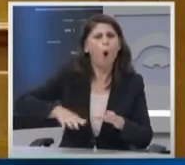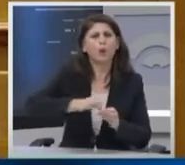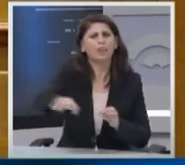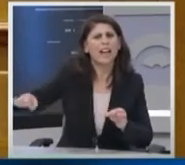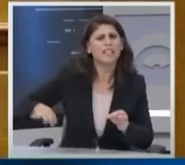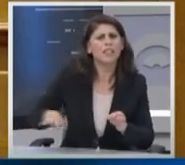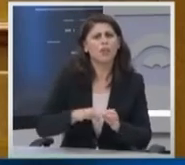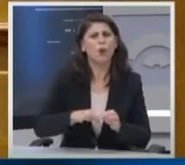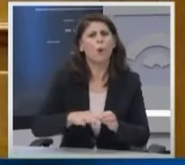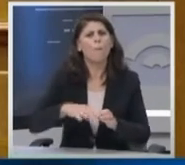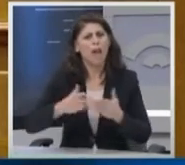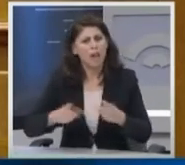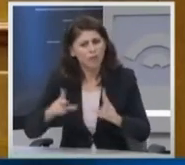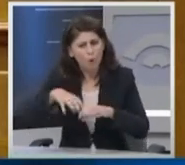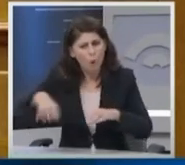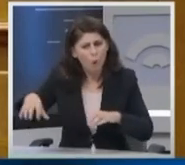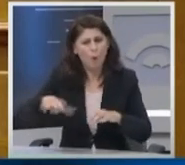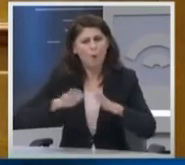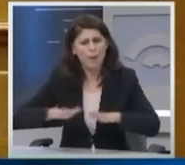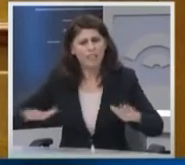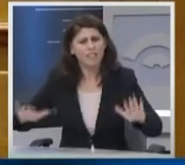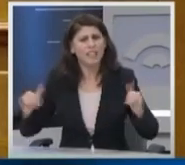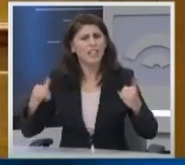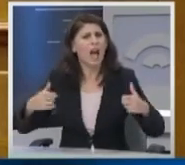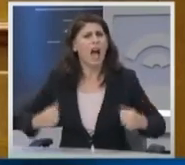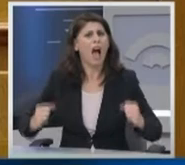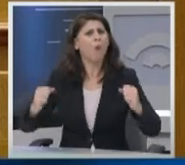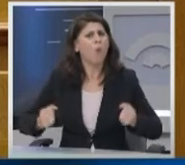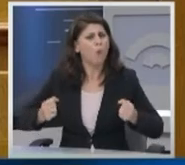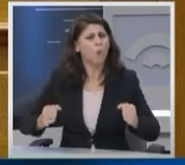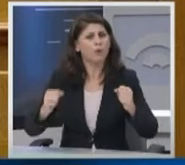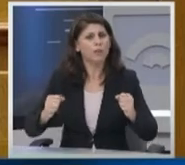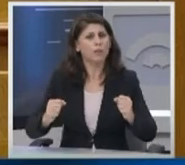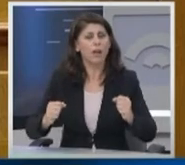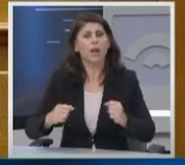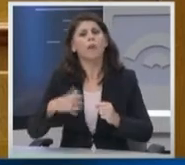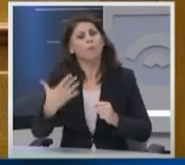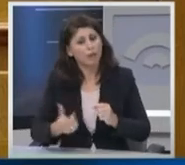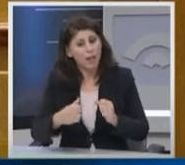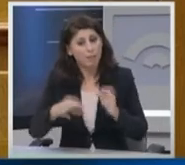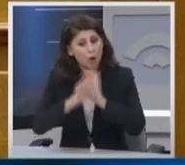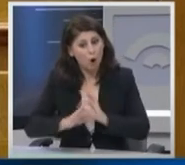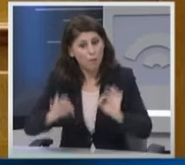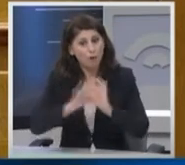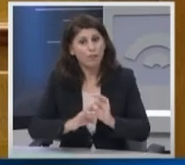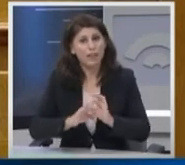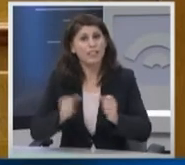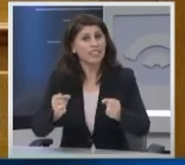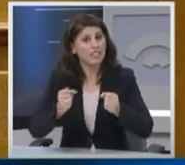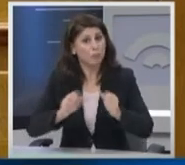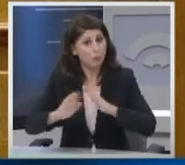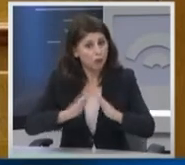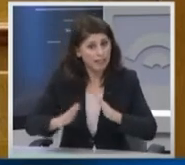με ελεύθερους χώρους, παιδικές χαρές, με ολοκληρωμένα συστήματα αντισεισμικής, αντιπλημμυρικής και